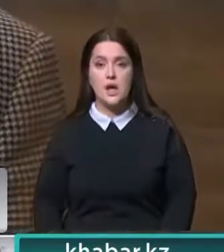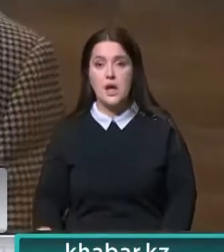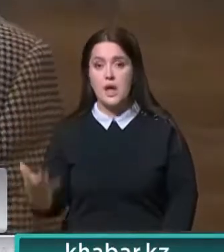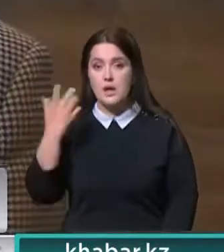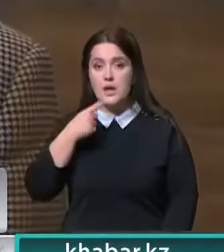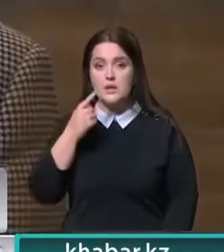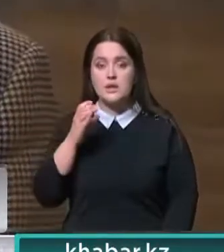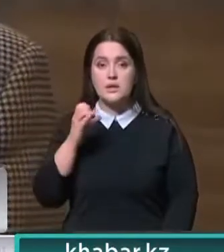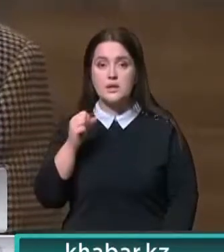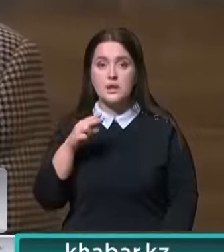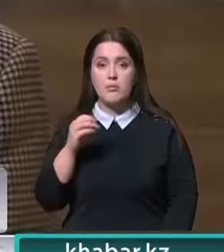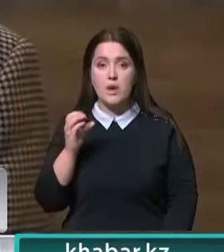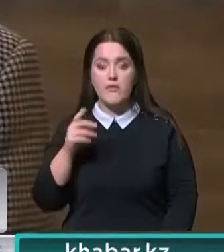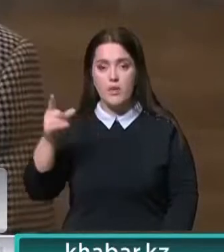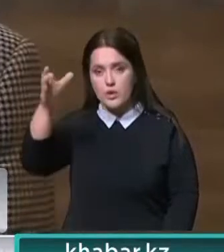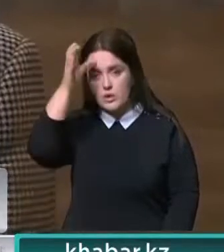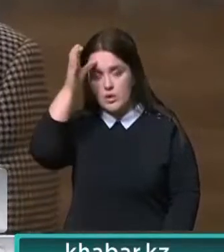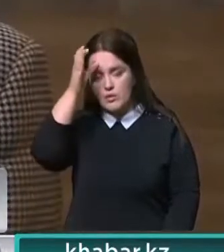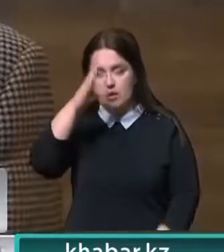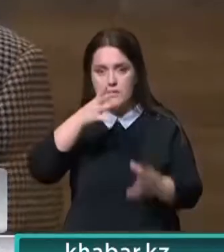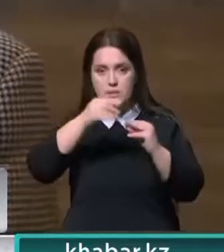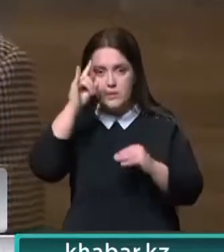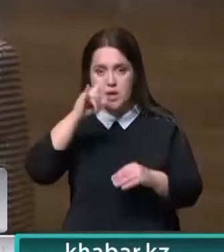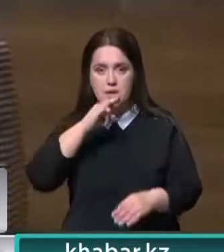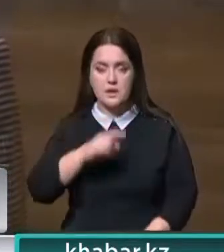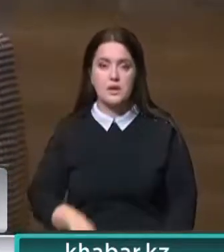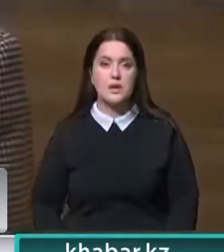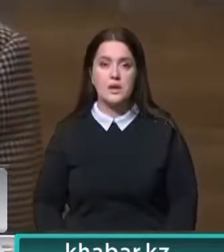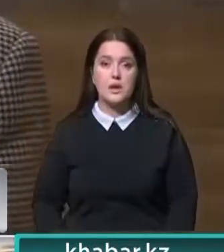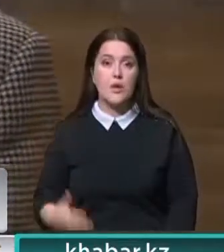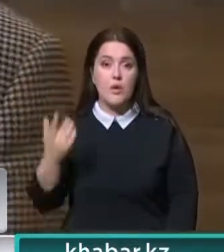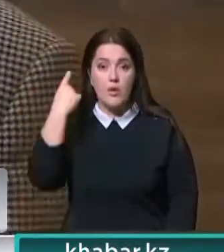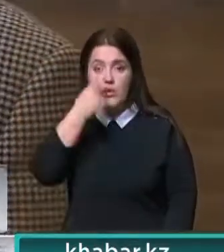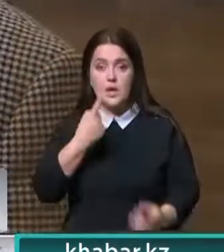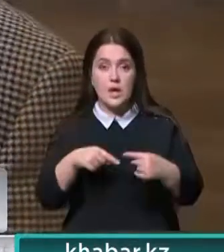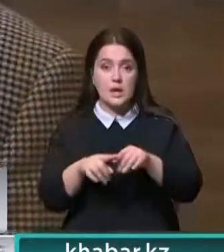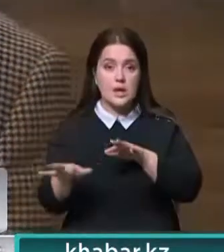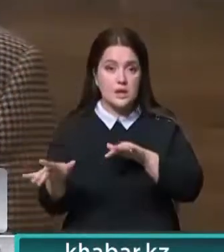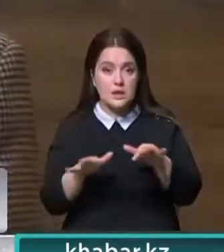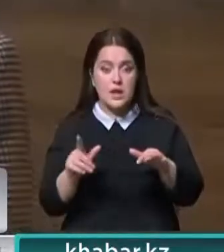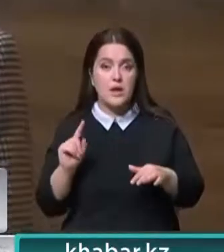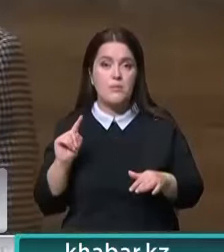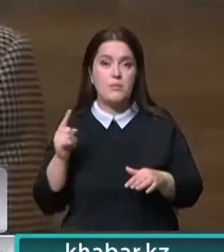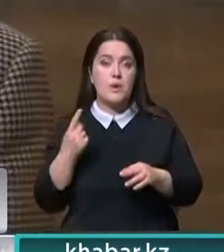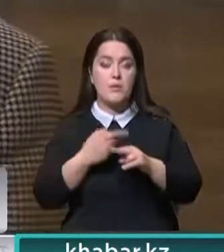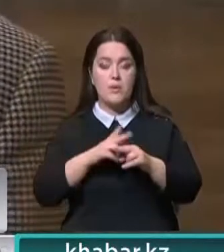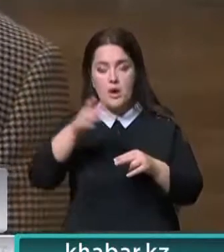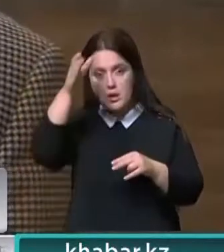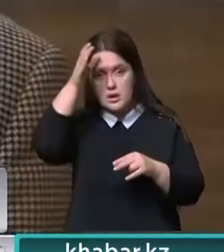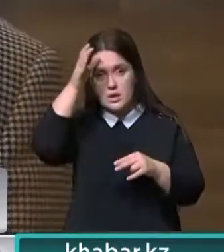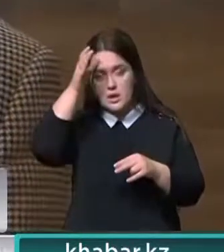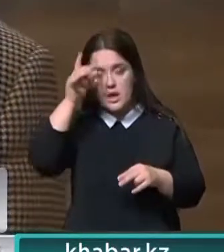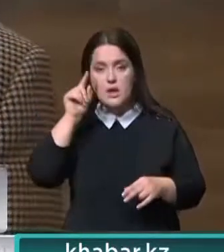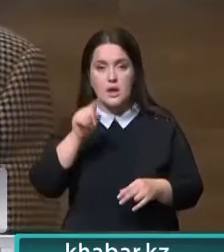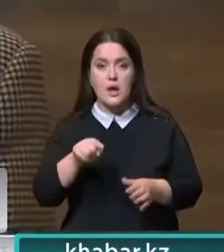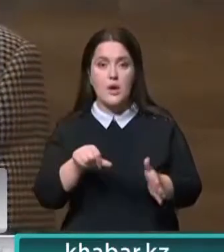говорим Сатпаев, мы говорим о науке в целом Казахстане. Он организатор науки, он первый создал Академию наук, а тогда